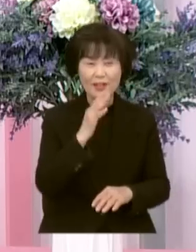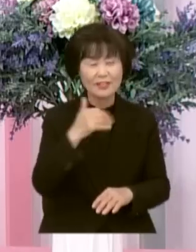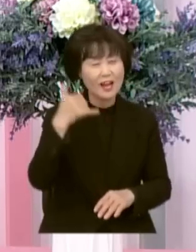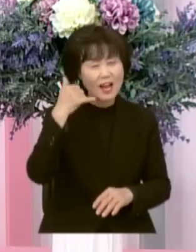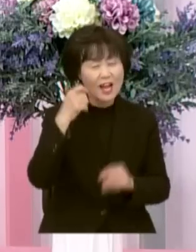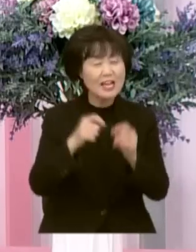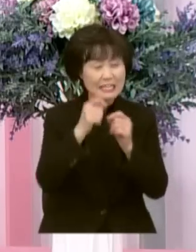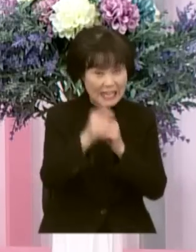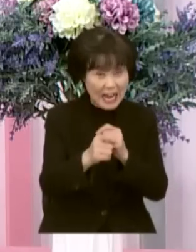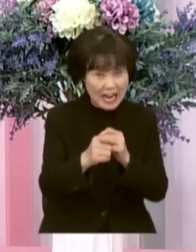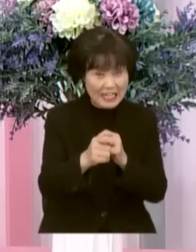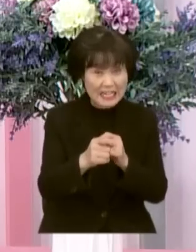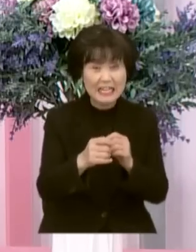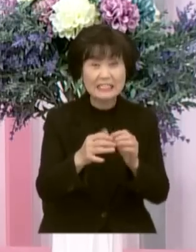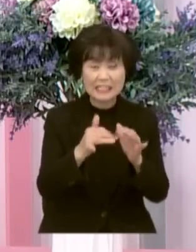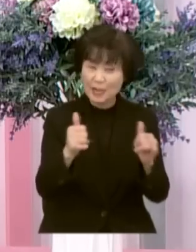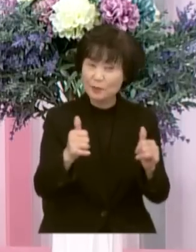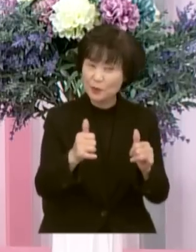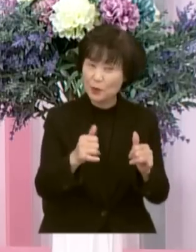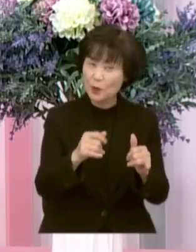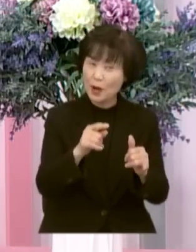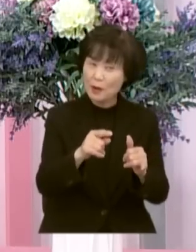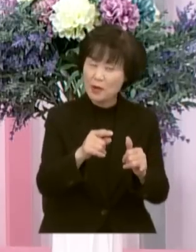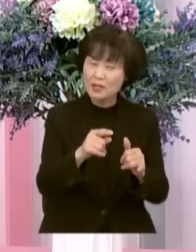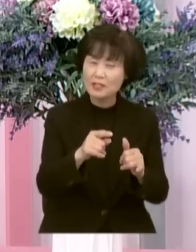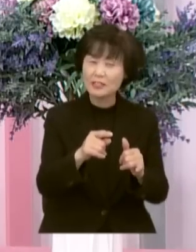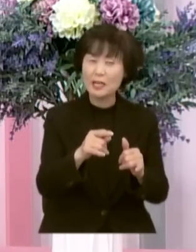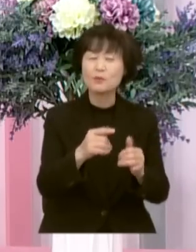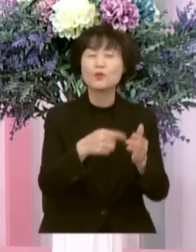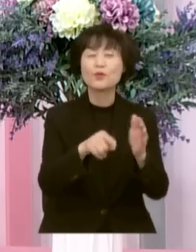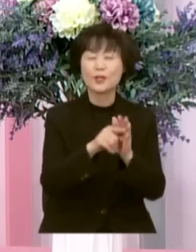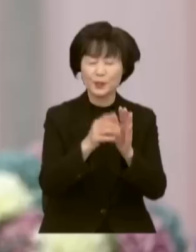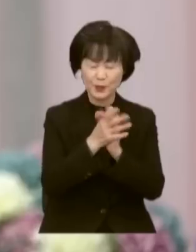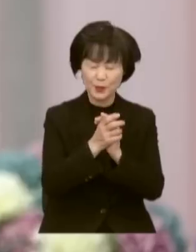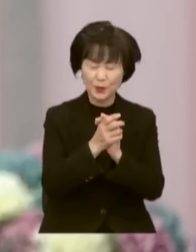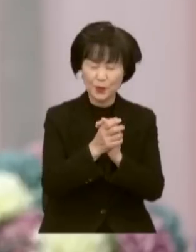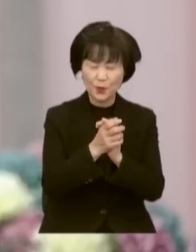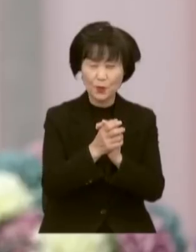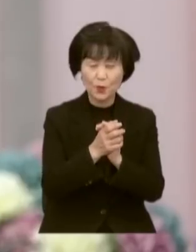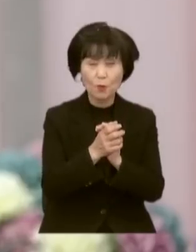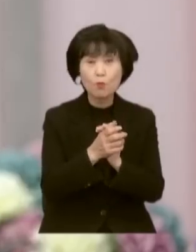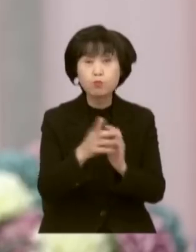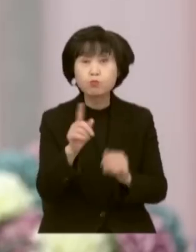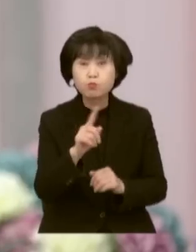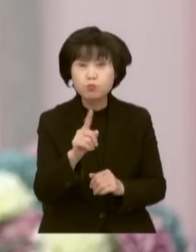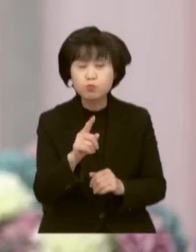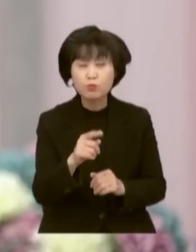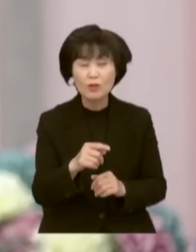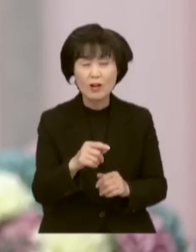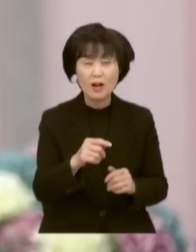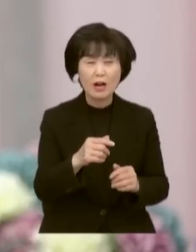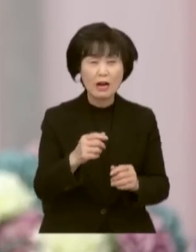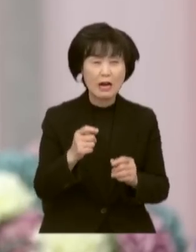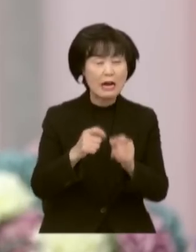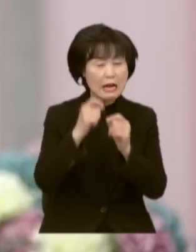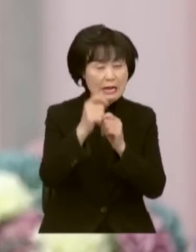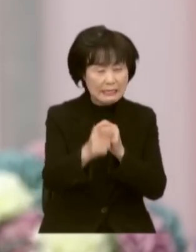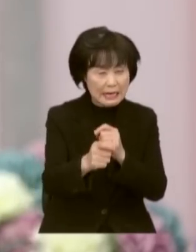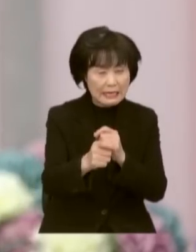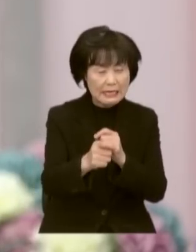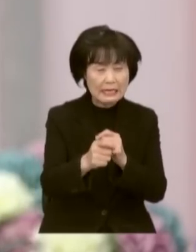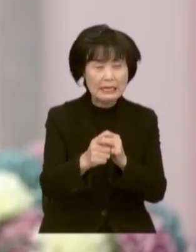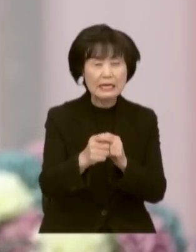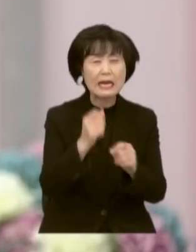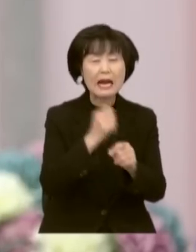싶겠어요. 그러니까 그분을 위해서 진짜 간절하게 기도가 나오더라고요. 뭐라고? 그분 구원해달라고 이제 그런 이제 남 속이는 일 하지